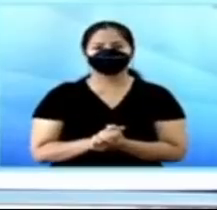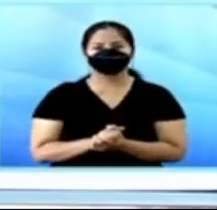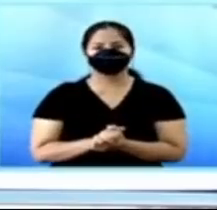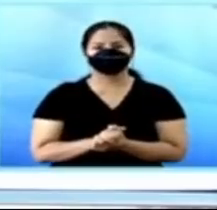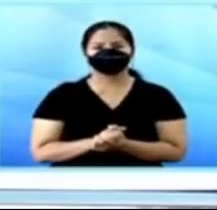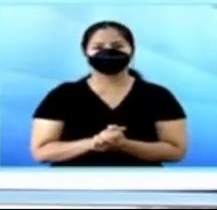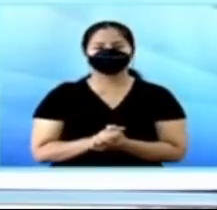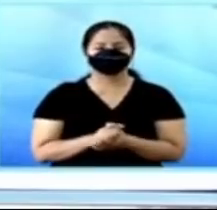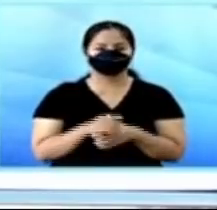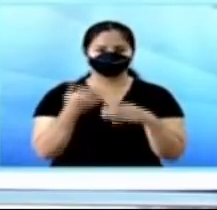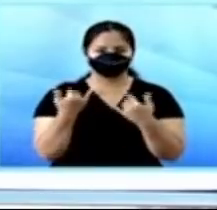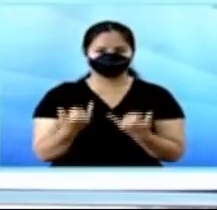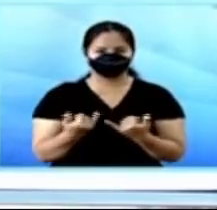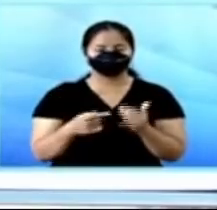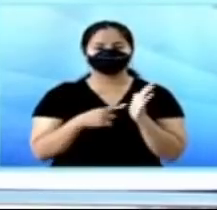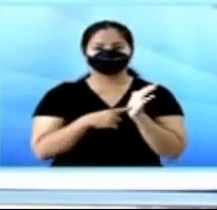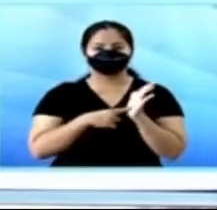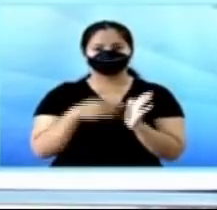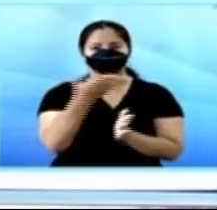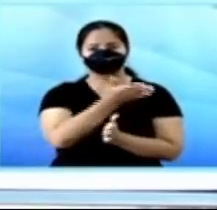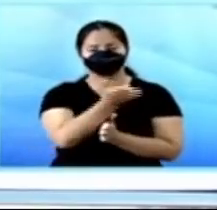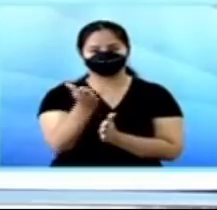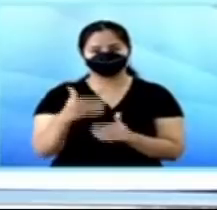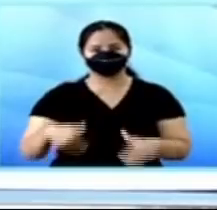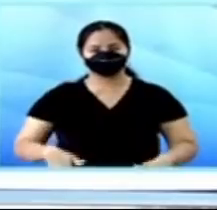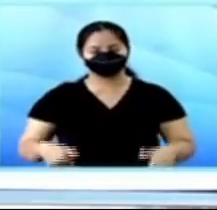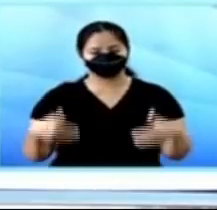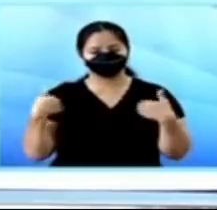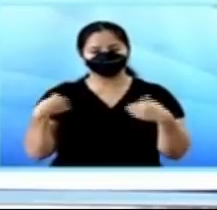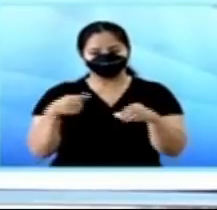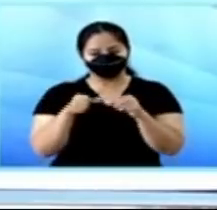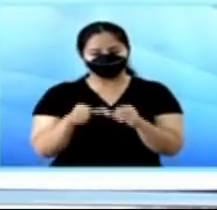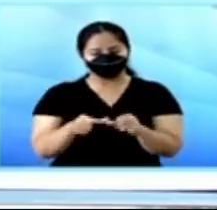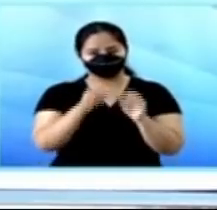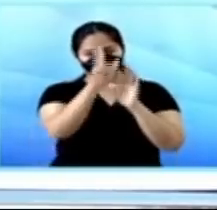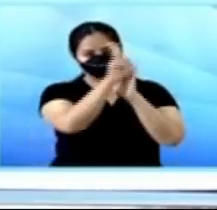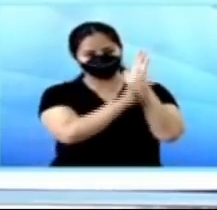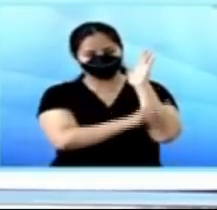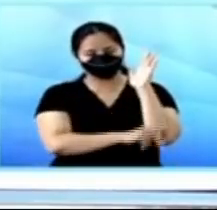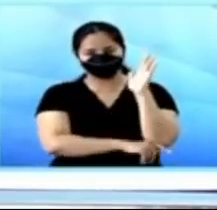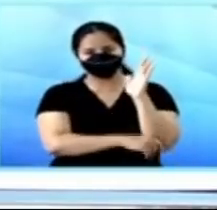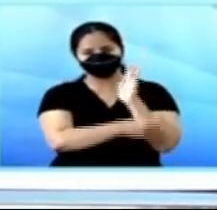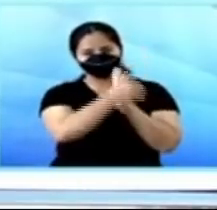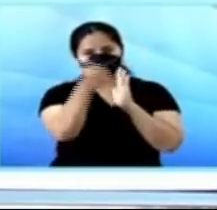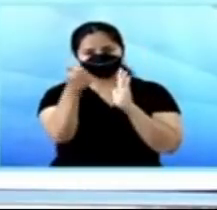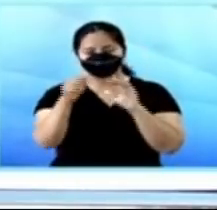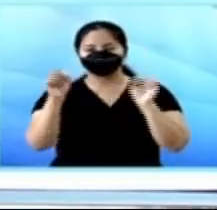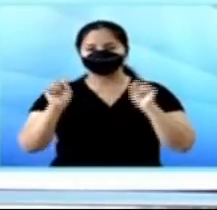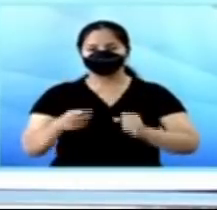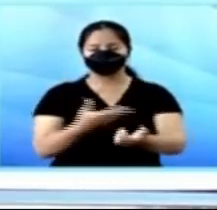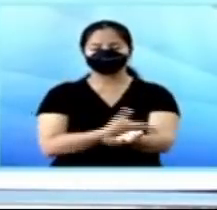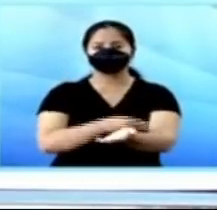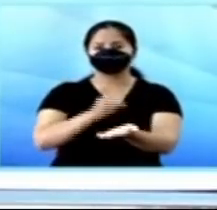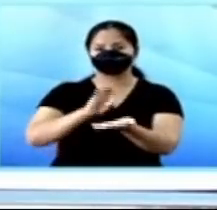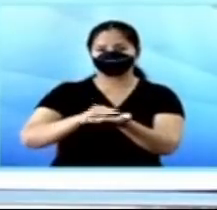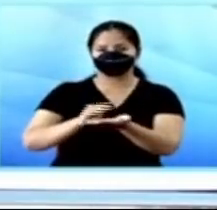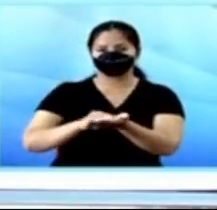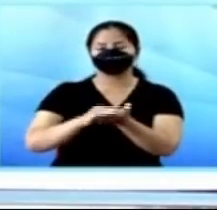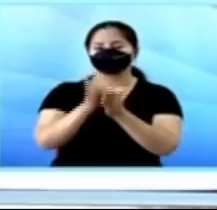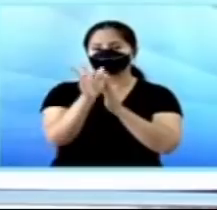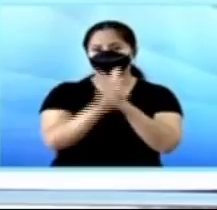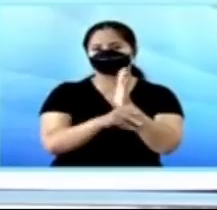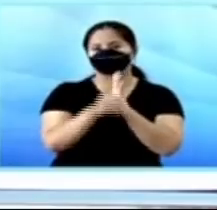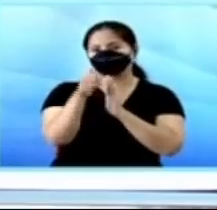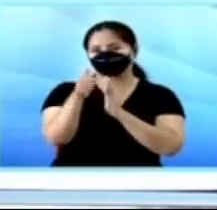นอกจากนั้นถ้าท่านดำรงชีวิตอยู่ต่างแขวงก็สามารถไปเก็บตัวอย่างอยู่ที่ห้องหมอแขวง